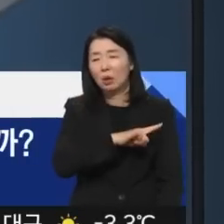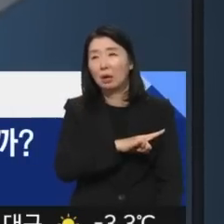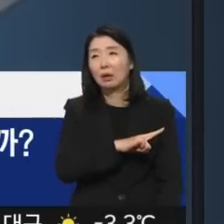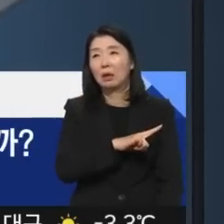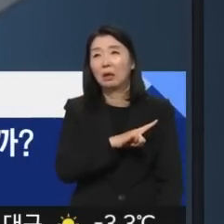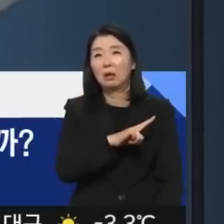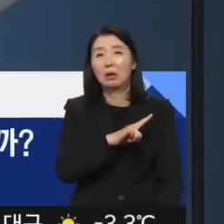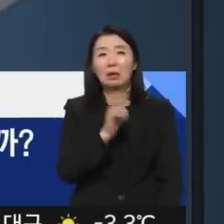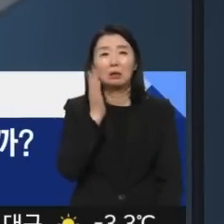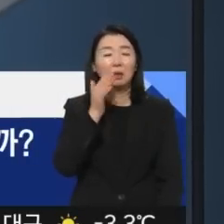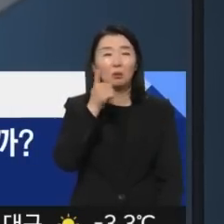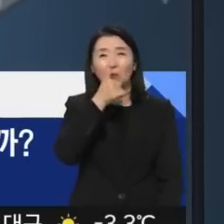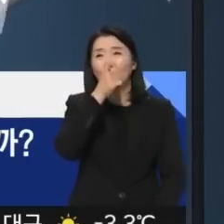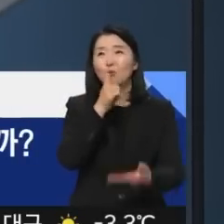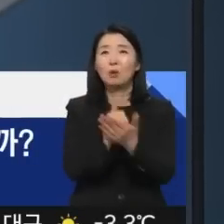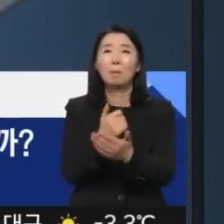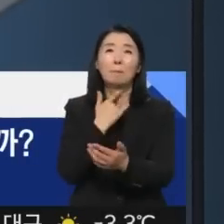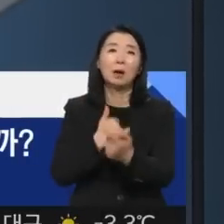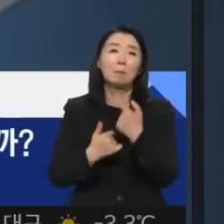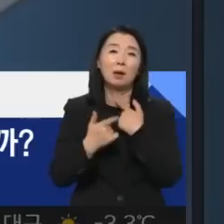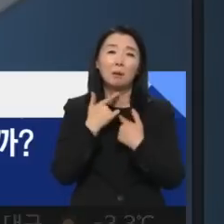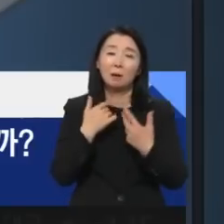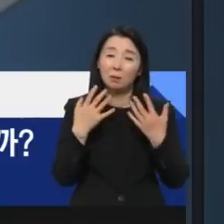파렴치범 수준의 범죄자 아니었습니까?